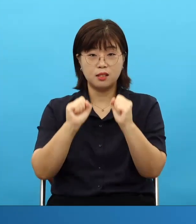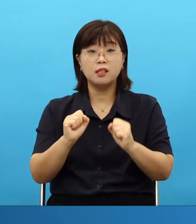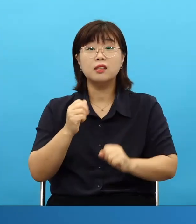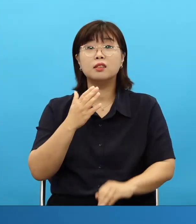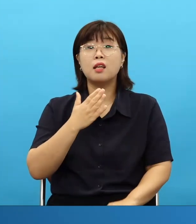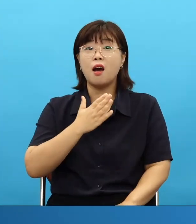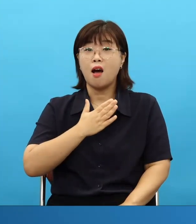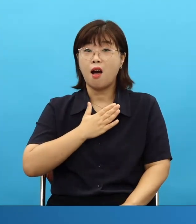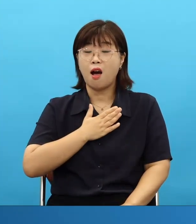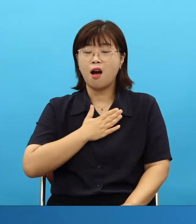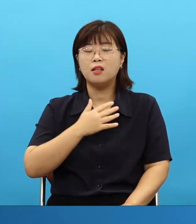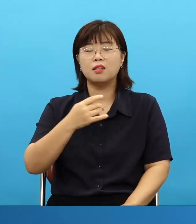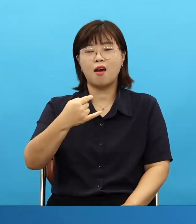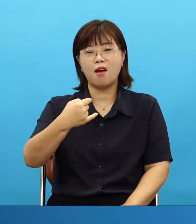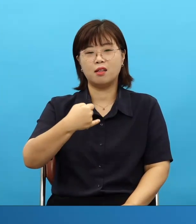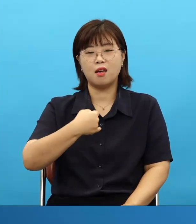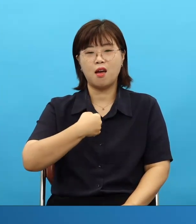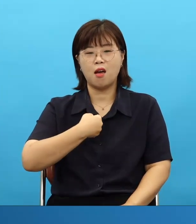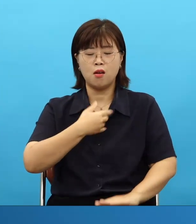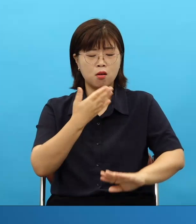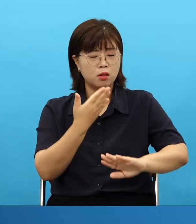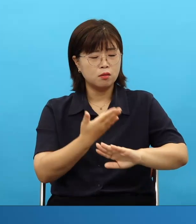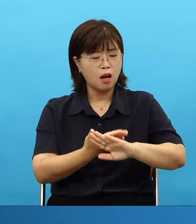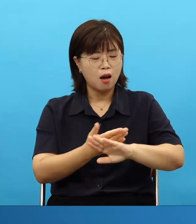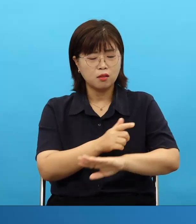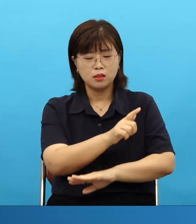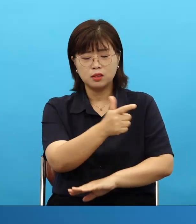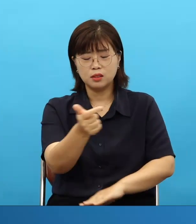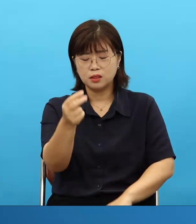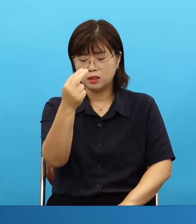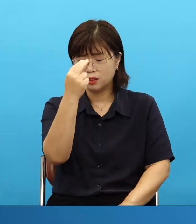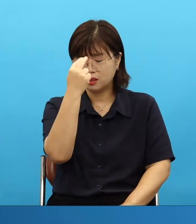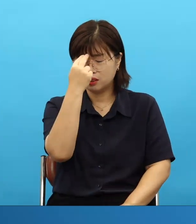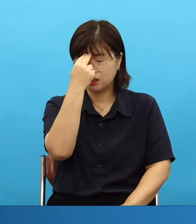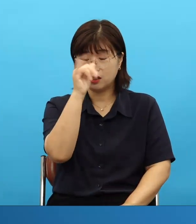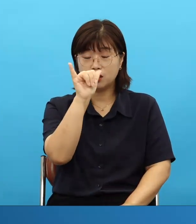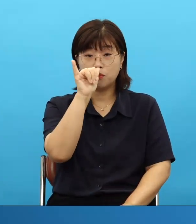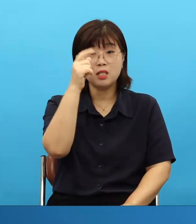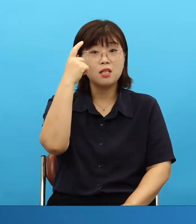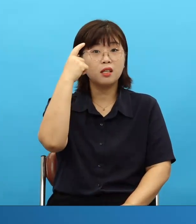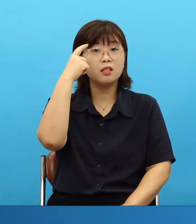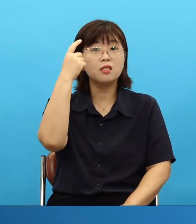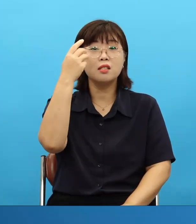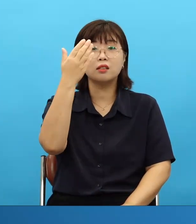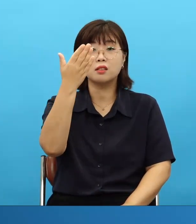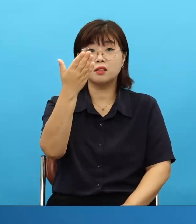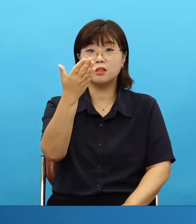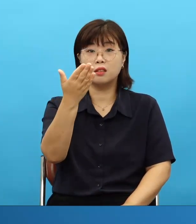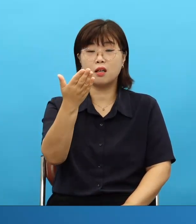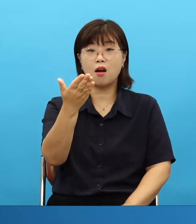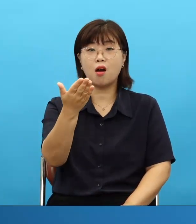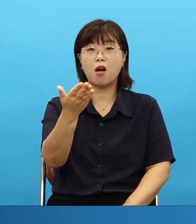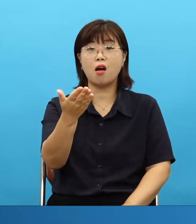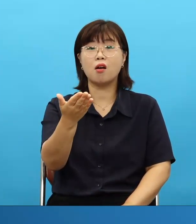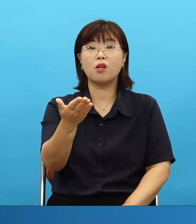있는 나에게 딴 근심이